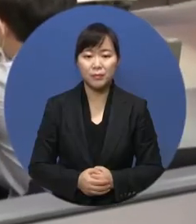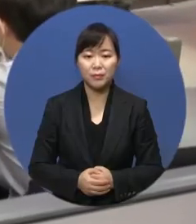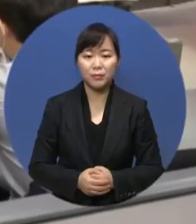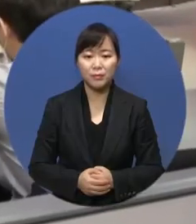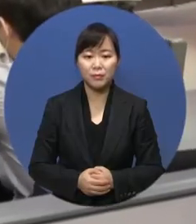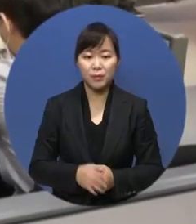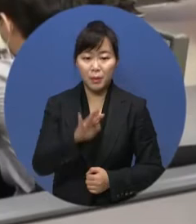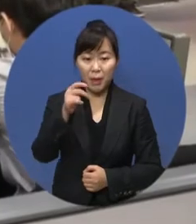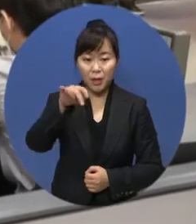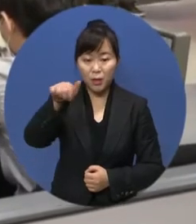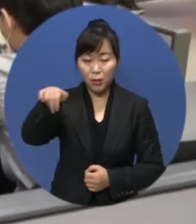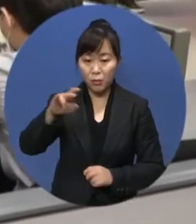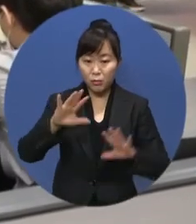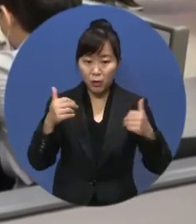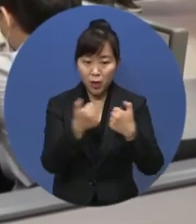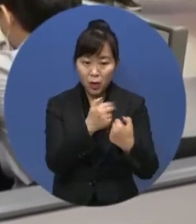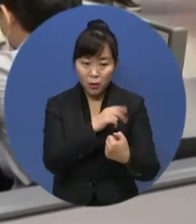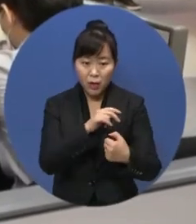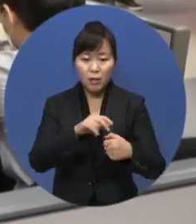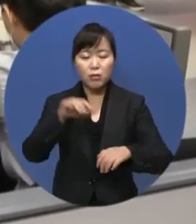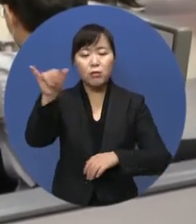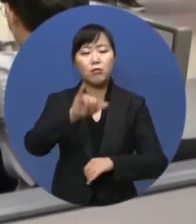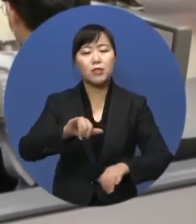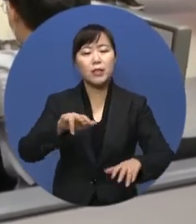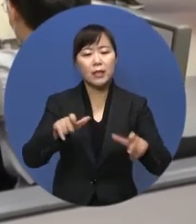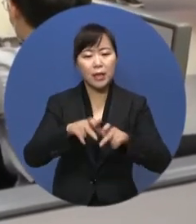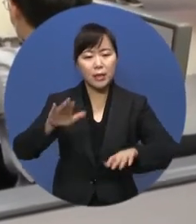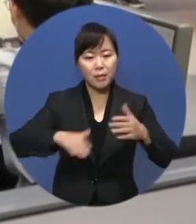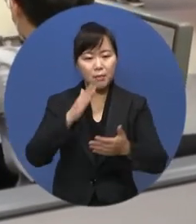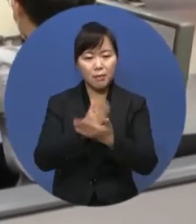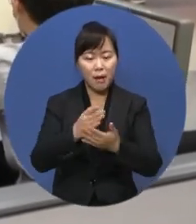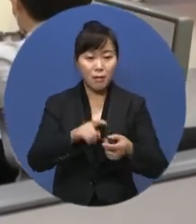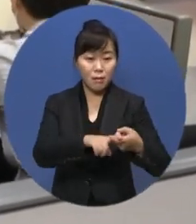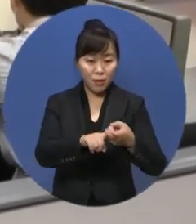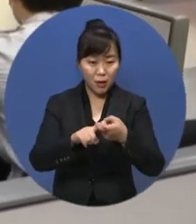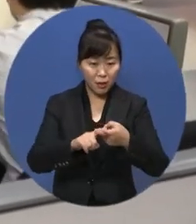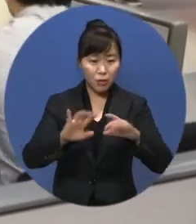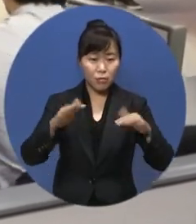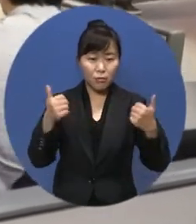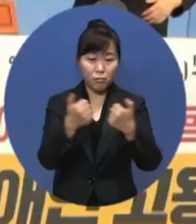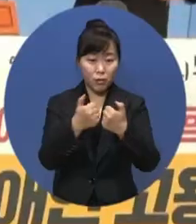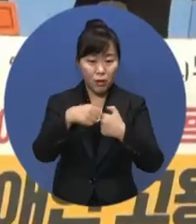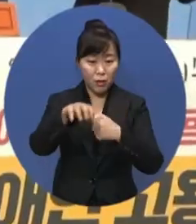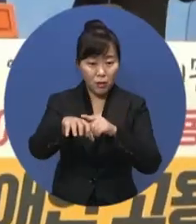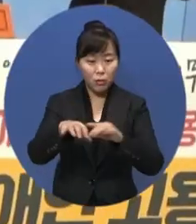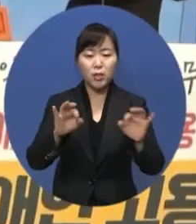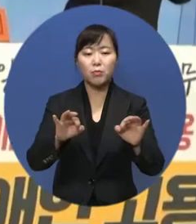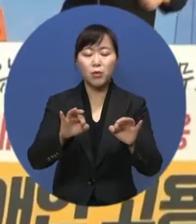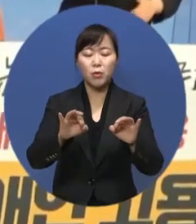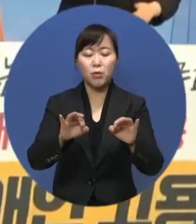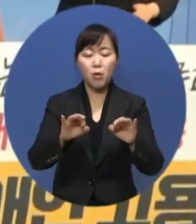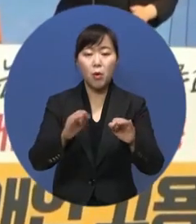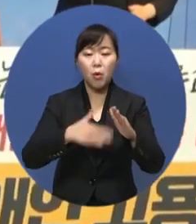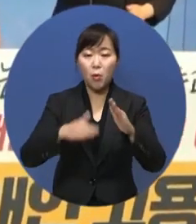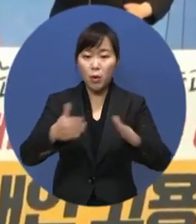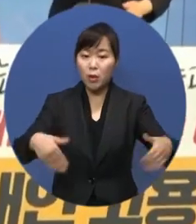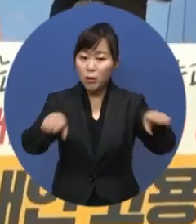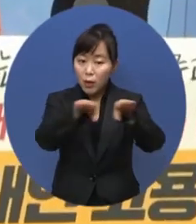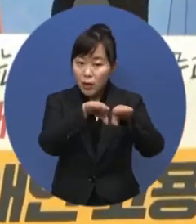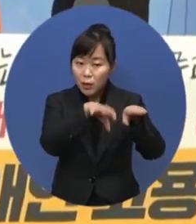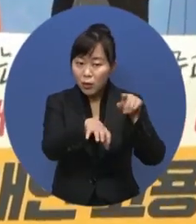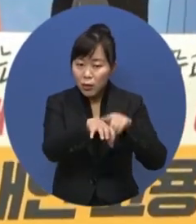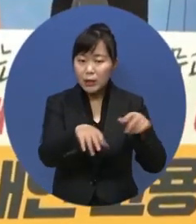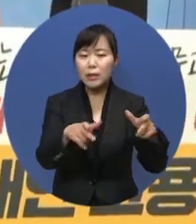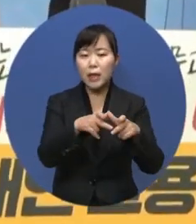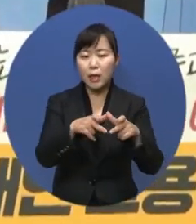배진규 국회의원과 전국 장애인 차별 철폐 연대는 국회 정론관에서 금융 공공기관은 장애인의